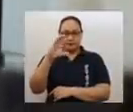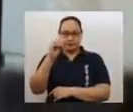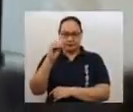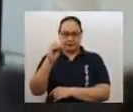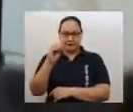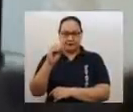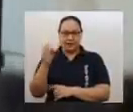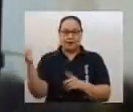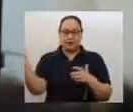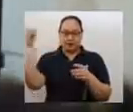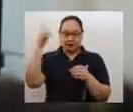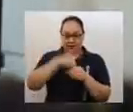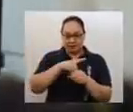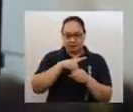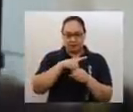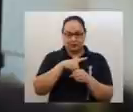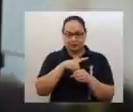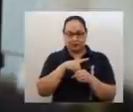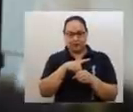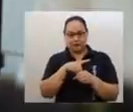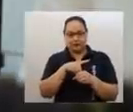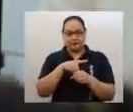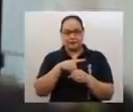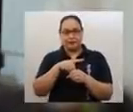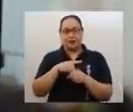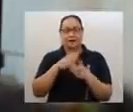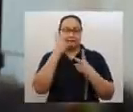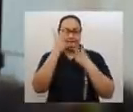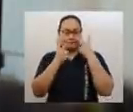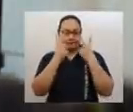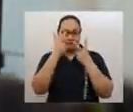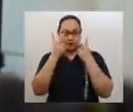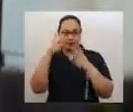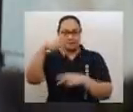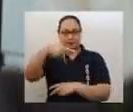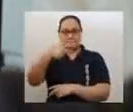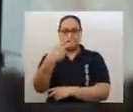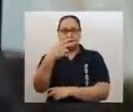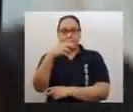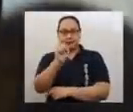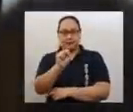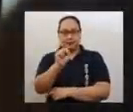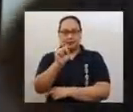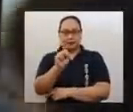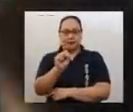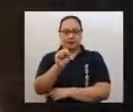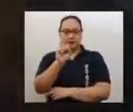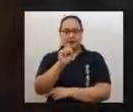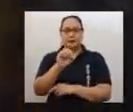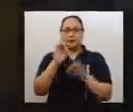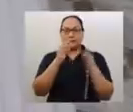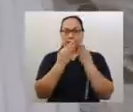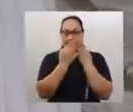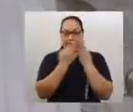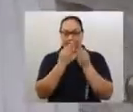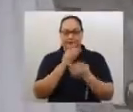sa pamamagitan ng pag-download sa mga ito. Bisitahin lamang ang Pampanga High School webpage.